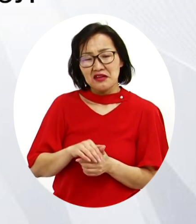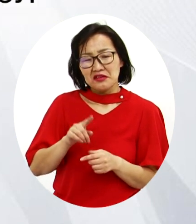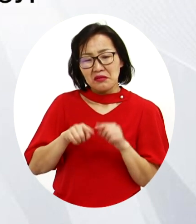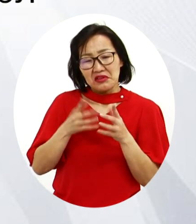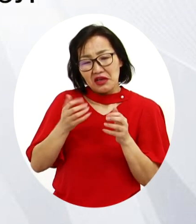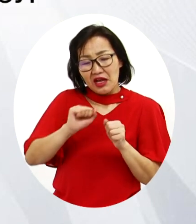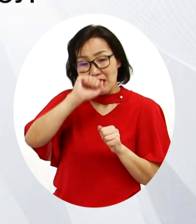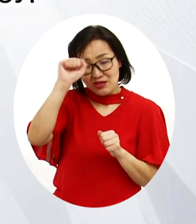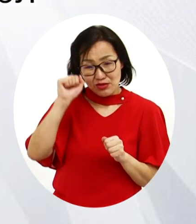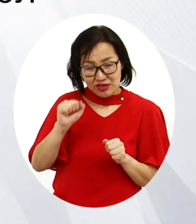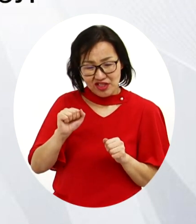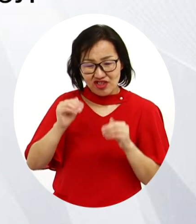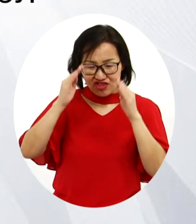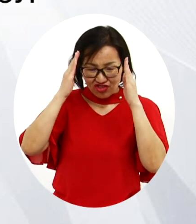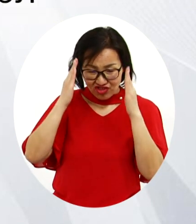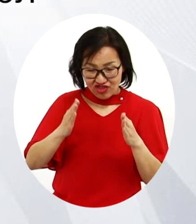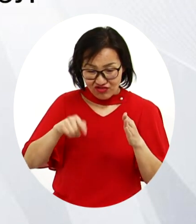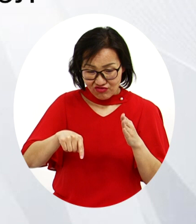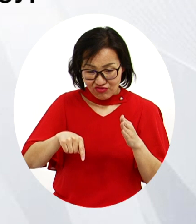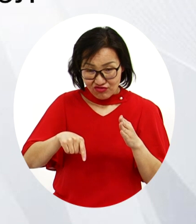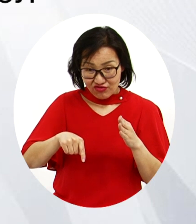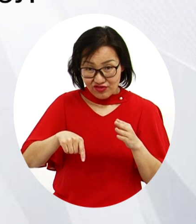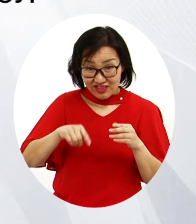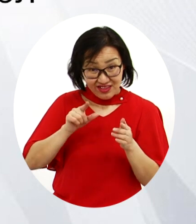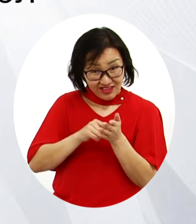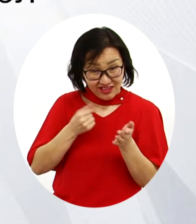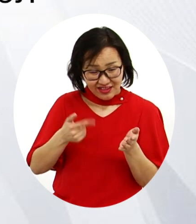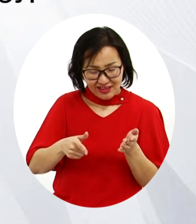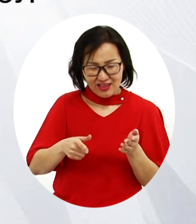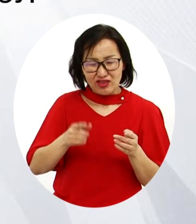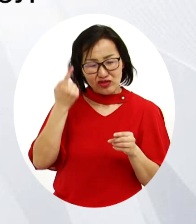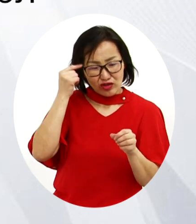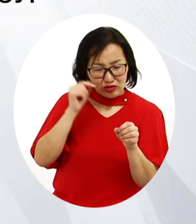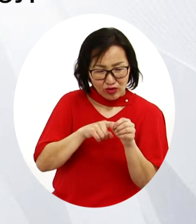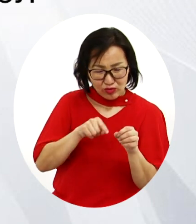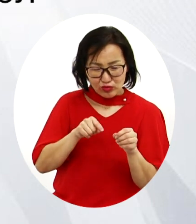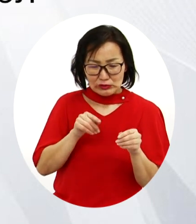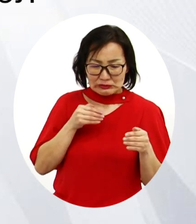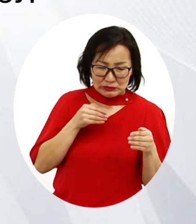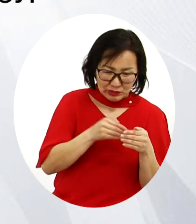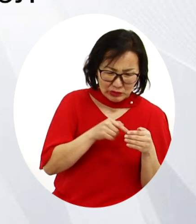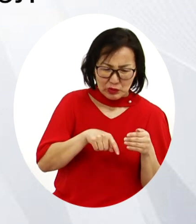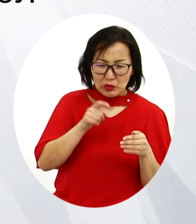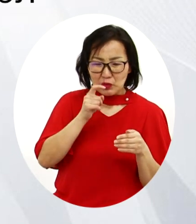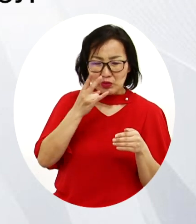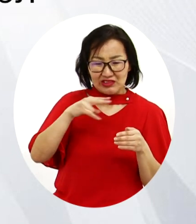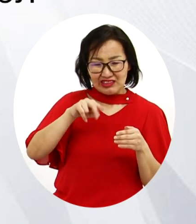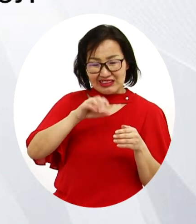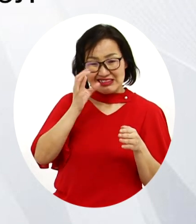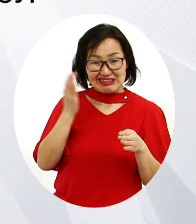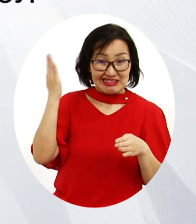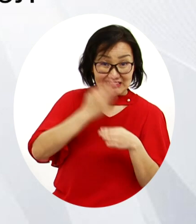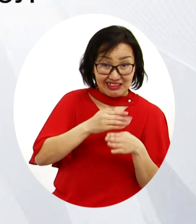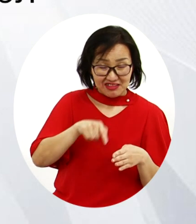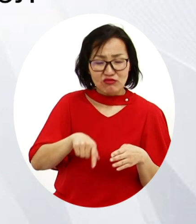Аливаа асуудлыг шийдвэрлэх, зорилготой хүрэхэд тулгарч буй хүндрэл саадыг бэрхшээл гэдэг. Хүүхэд